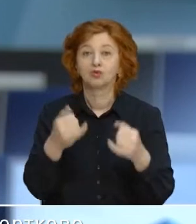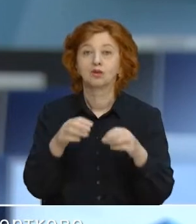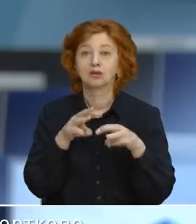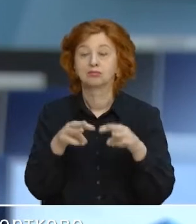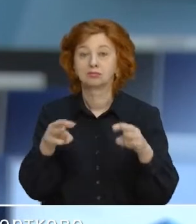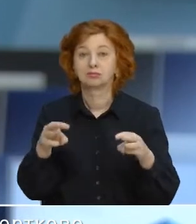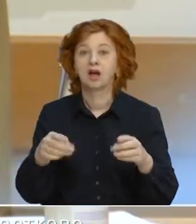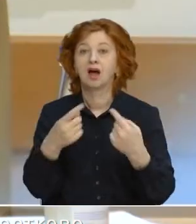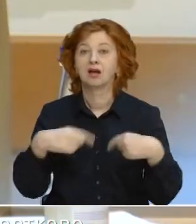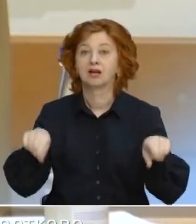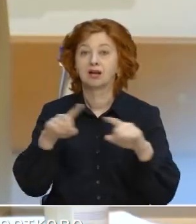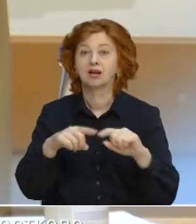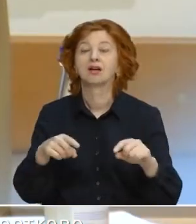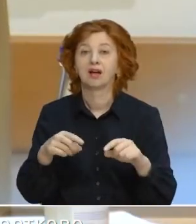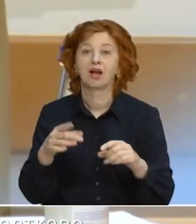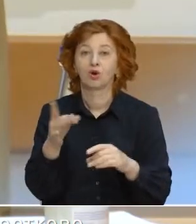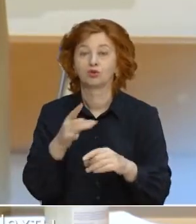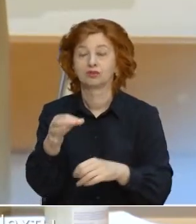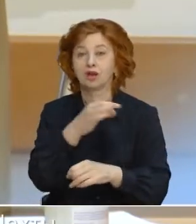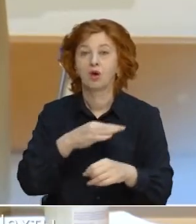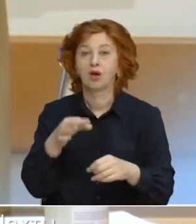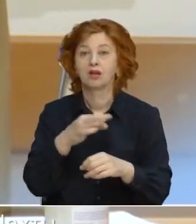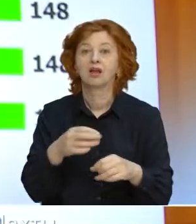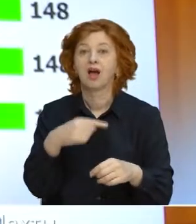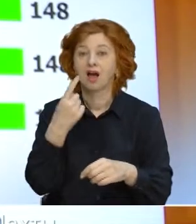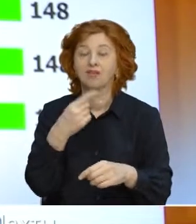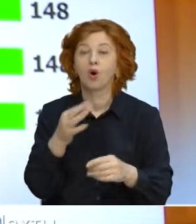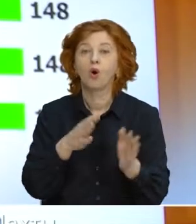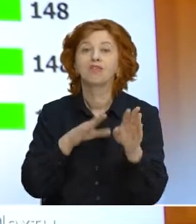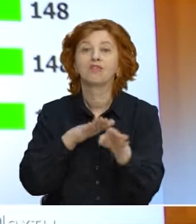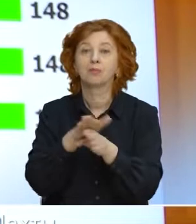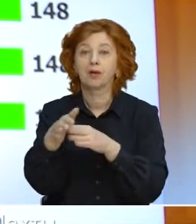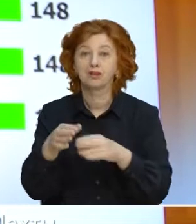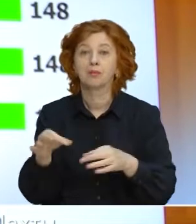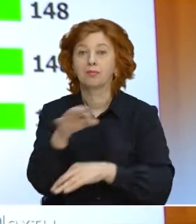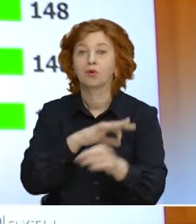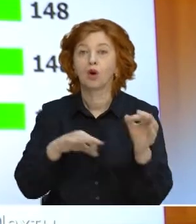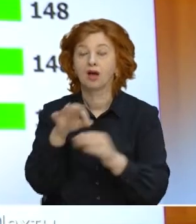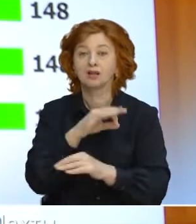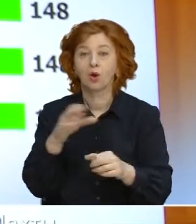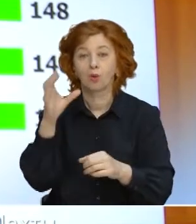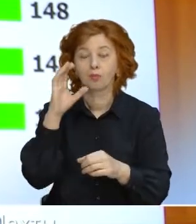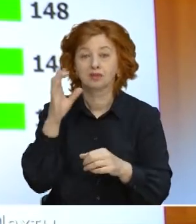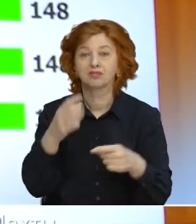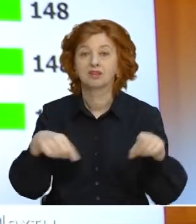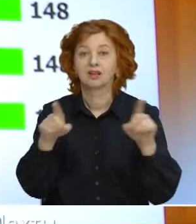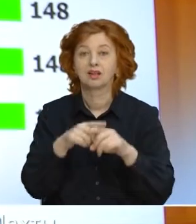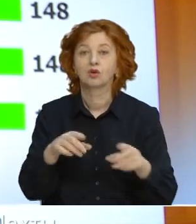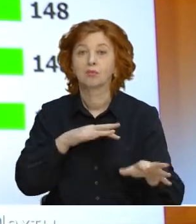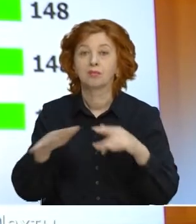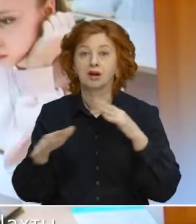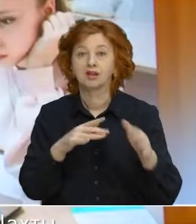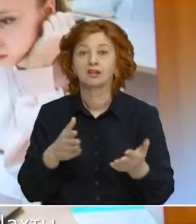расширенного заседания правительства Ростовской области. Говорили и о реализации нацпроекта «Образование», в том числе о